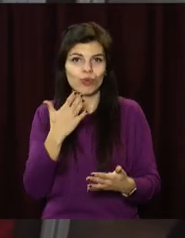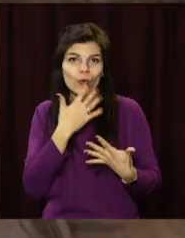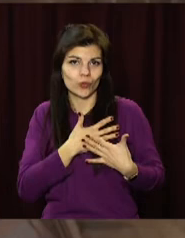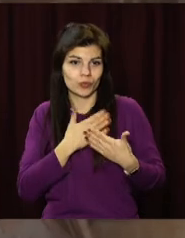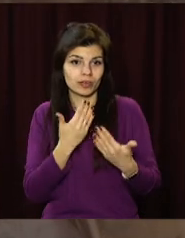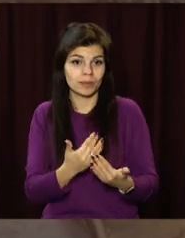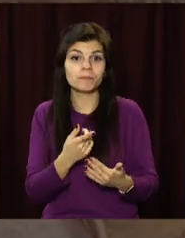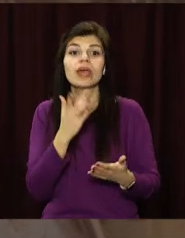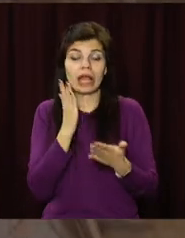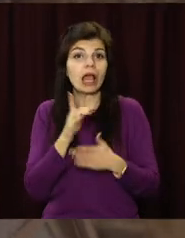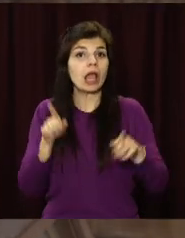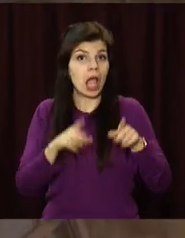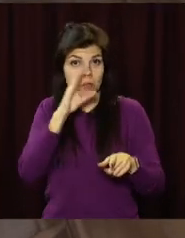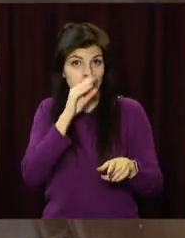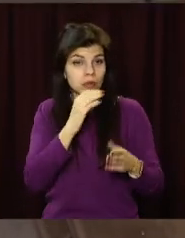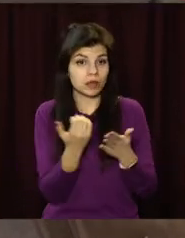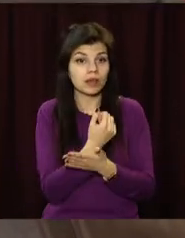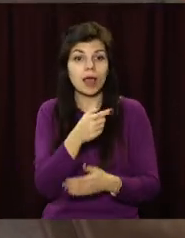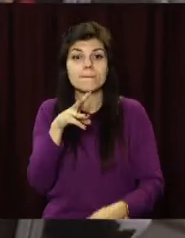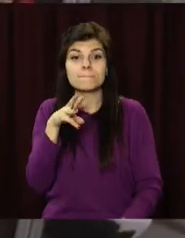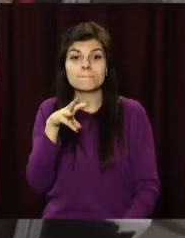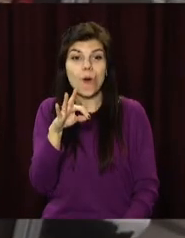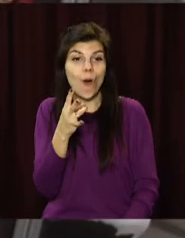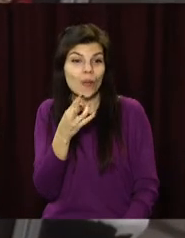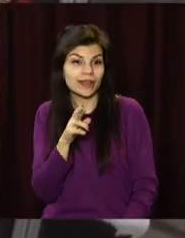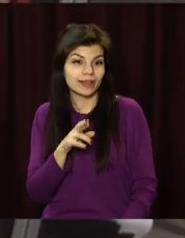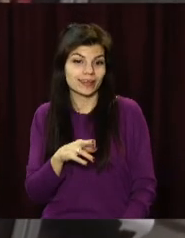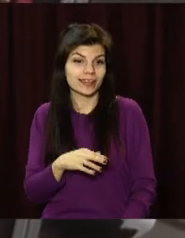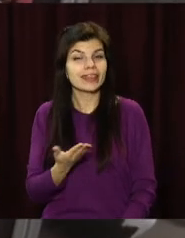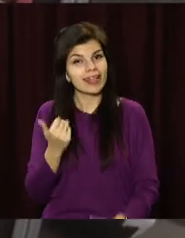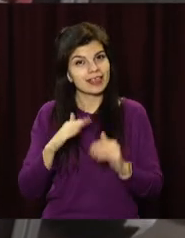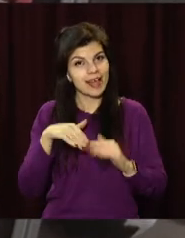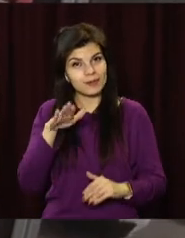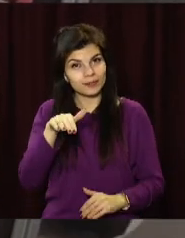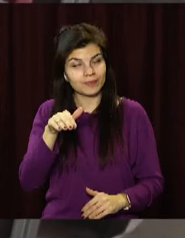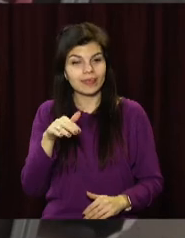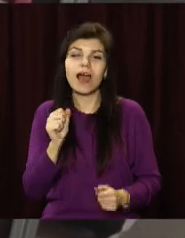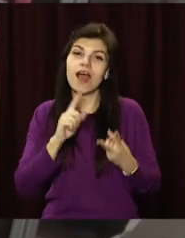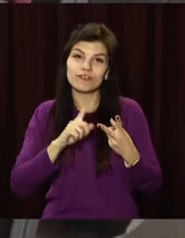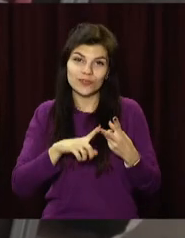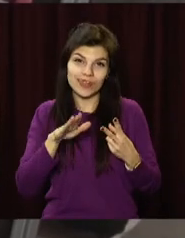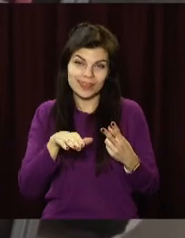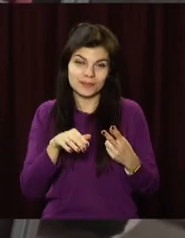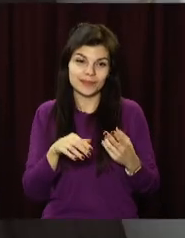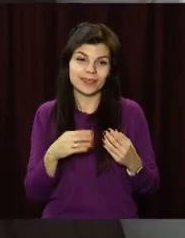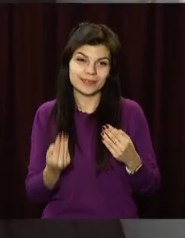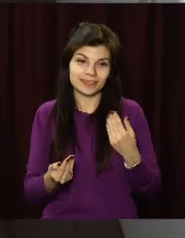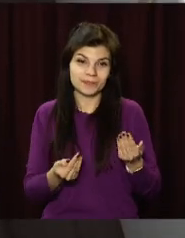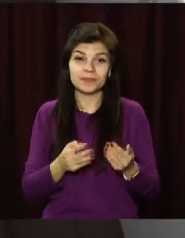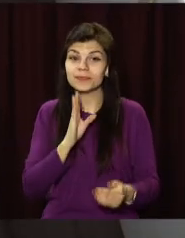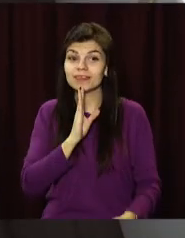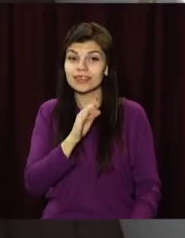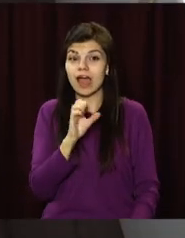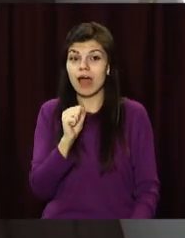ж таки знаходять родину. Серед таких – Моня. Дай лапку, а вторую, ось цю. На.